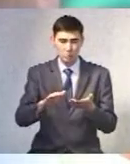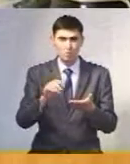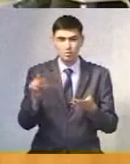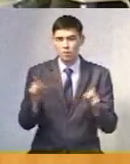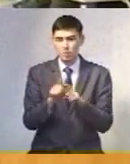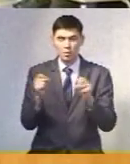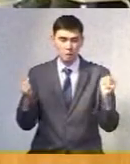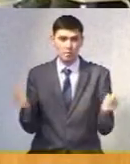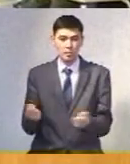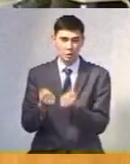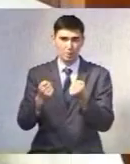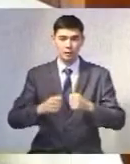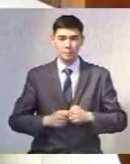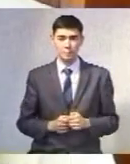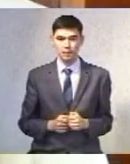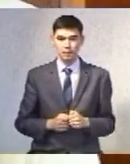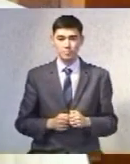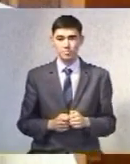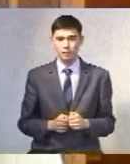специально для участия в этой конференции.